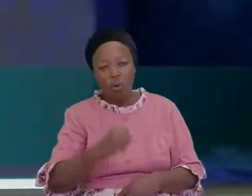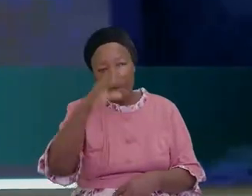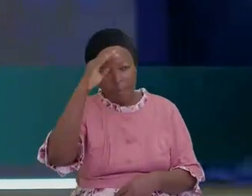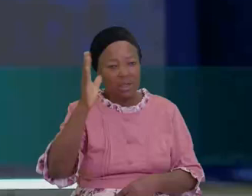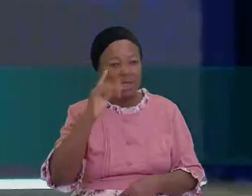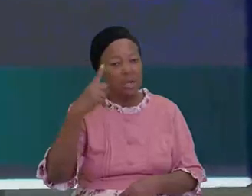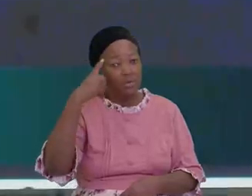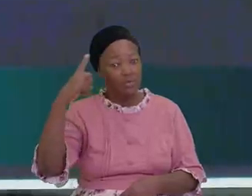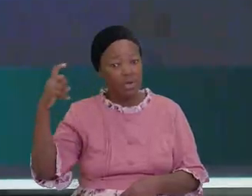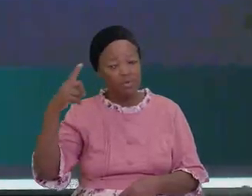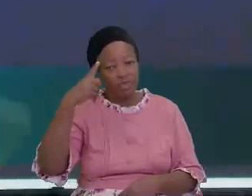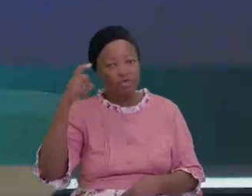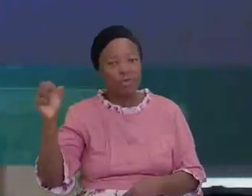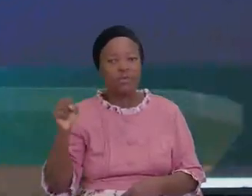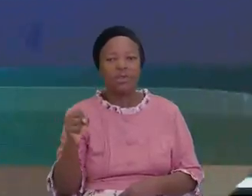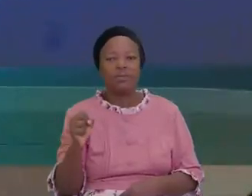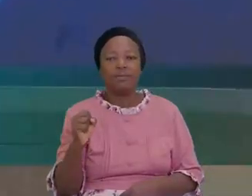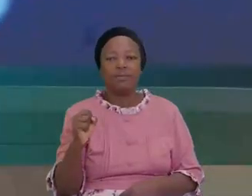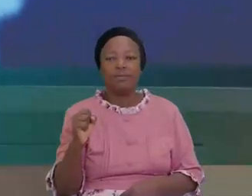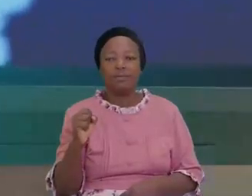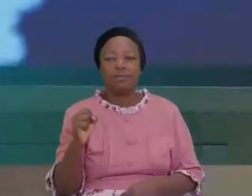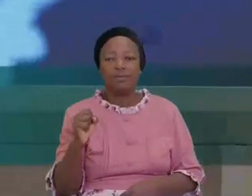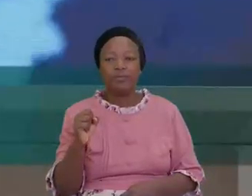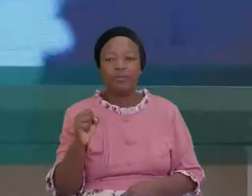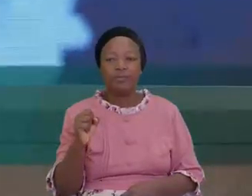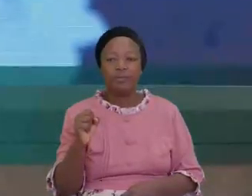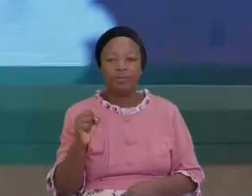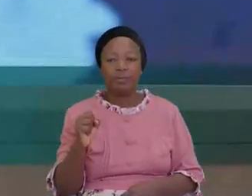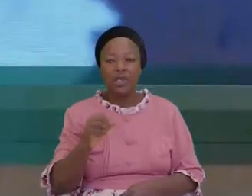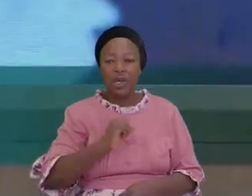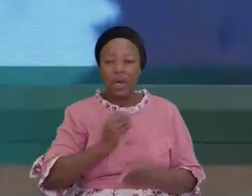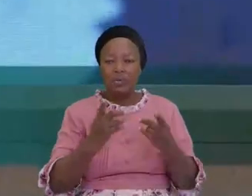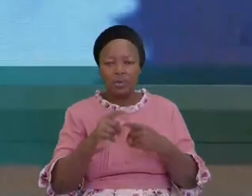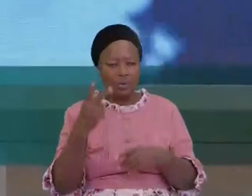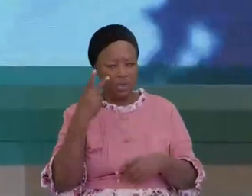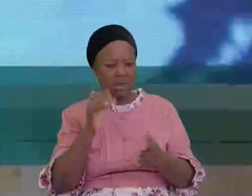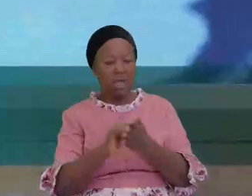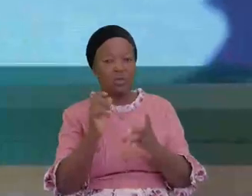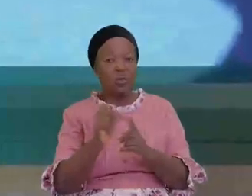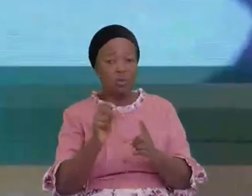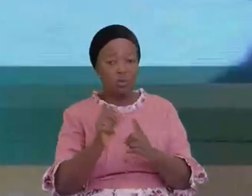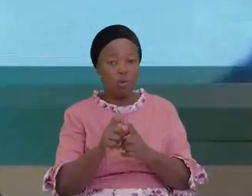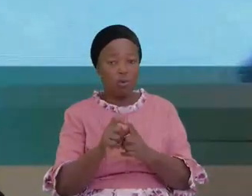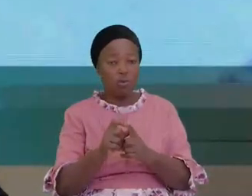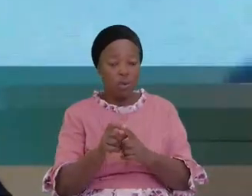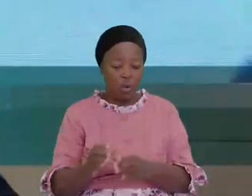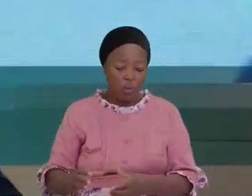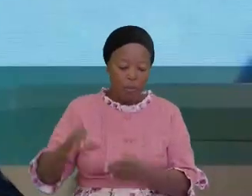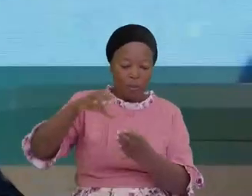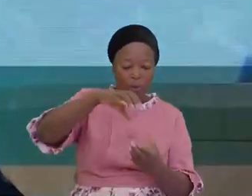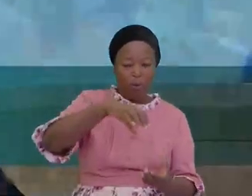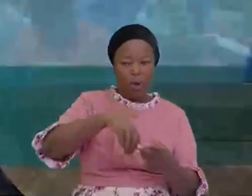Et vos vieillards auront des songes. Voyez ce